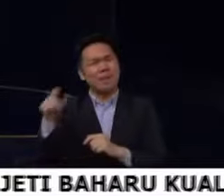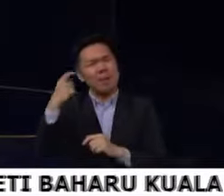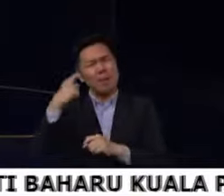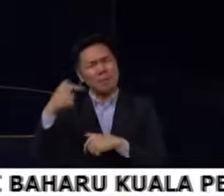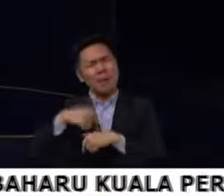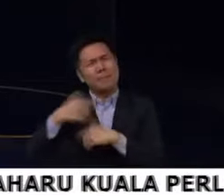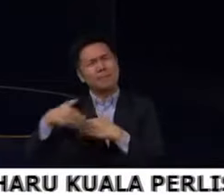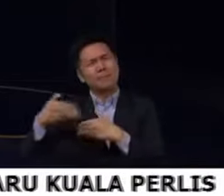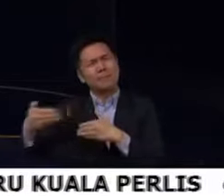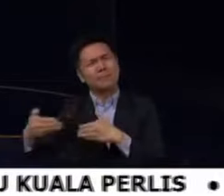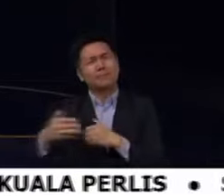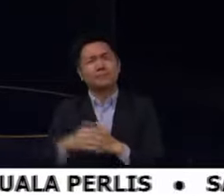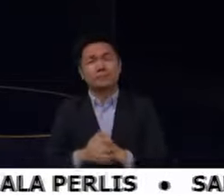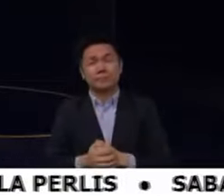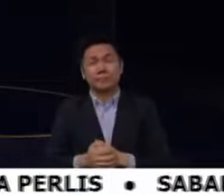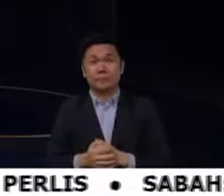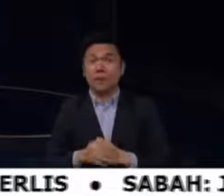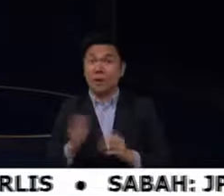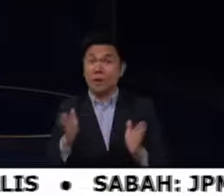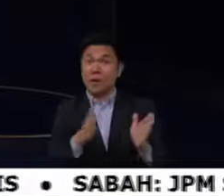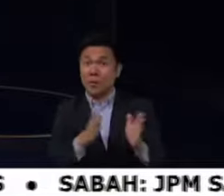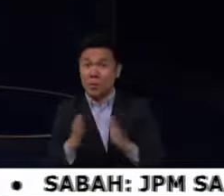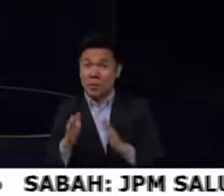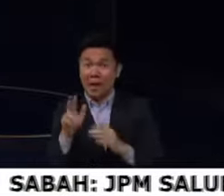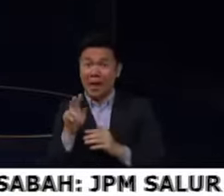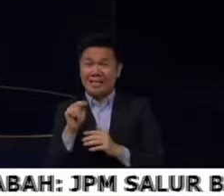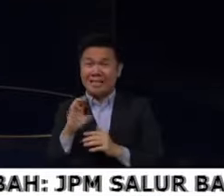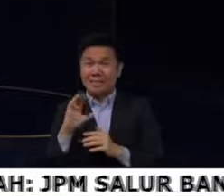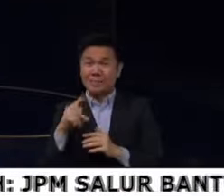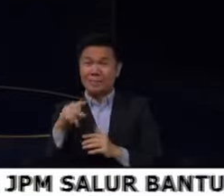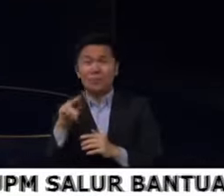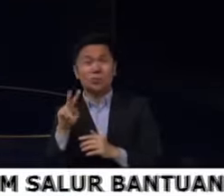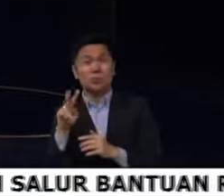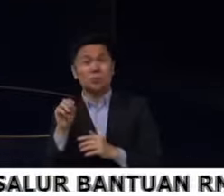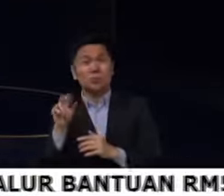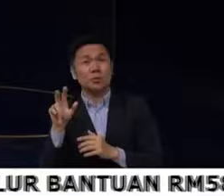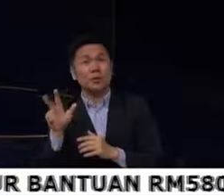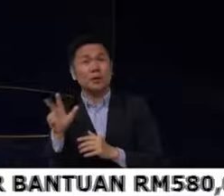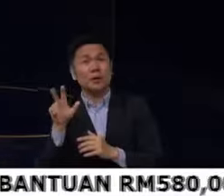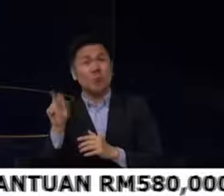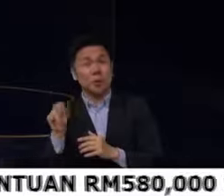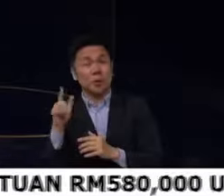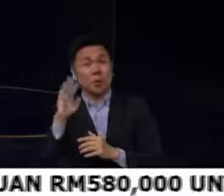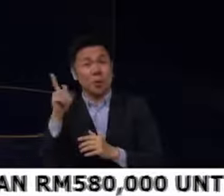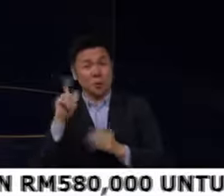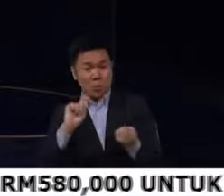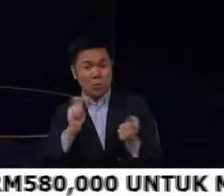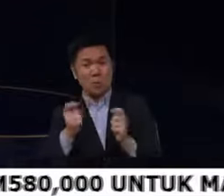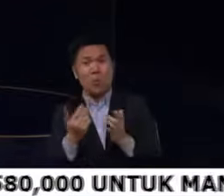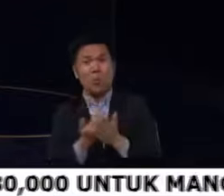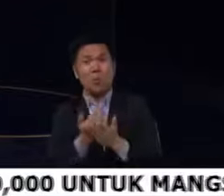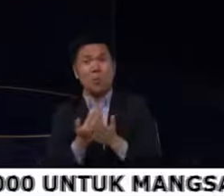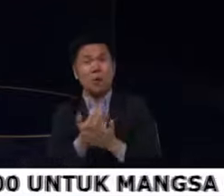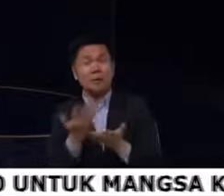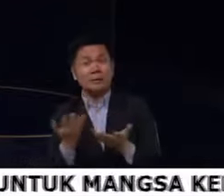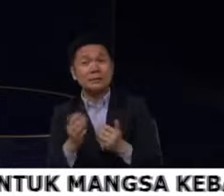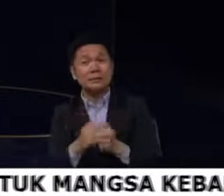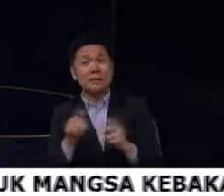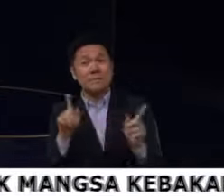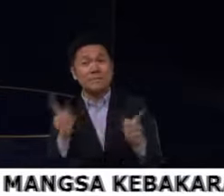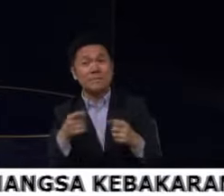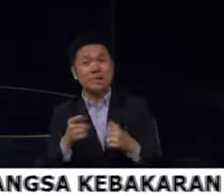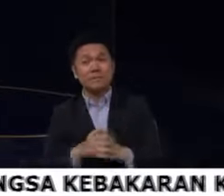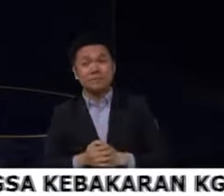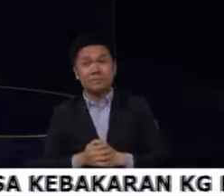jangka panjang Apakah hukum penjelasan yang ada dalam NCP 20-30 misalnya untuk terlihat pemodernan automasi ini secara